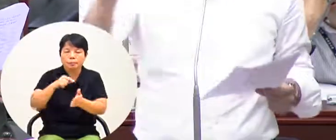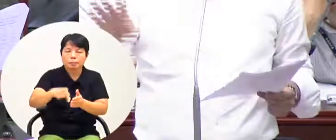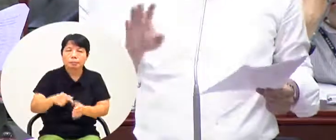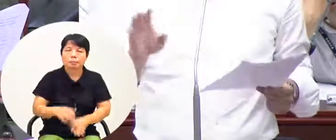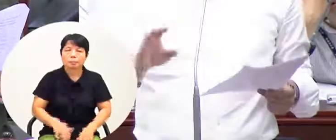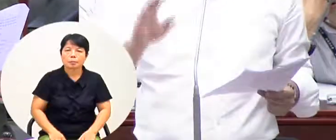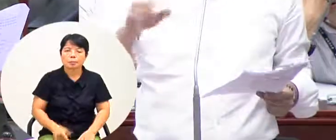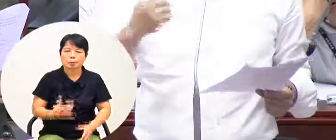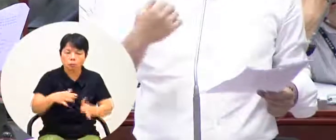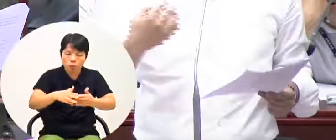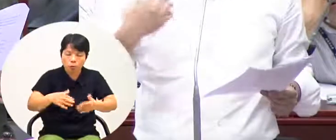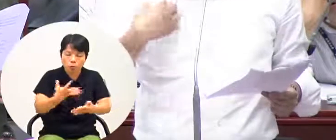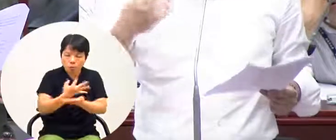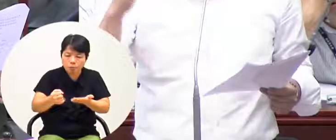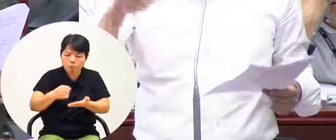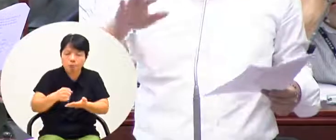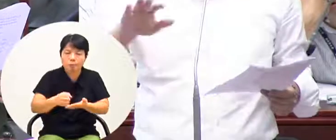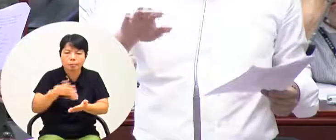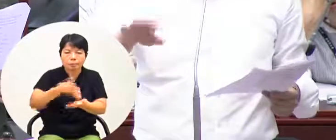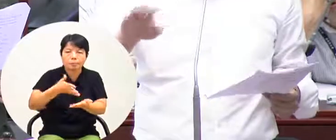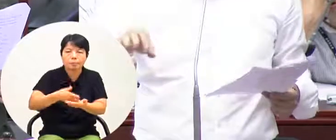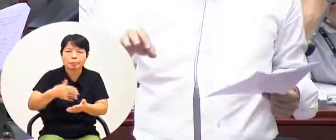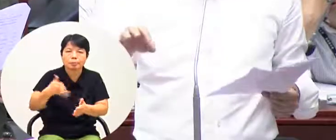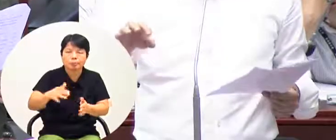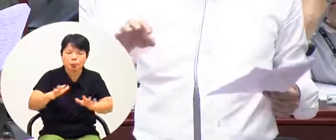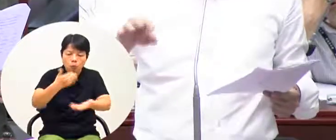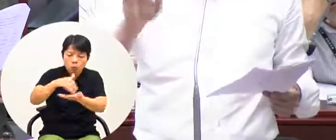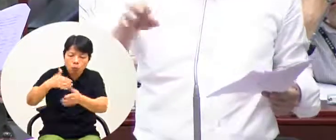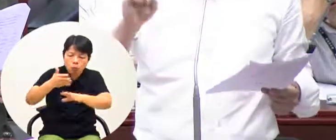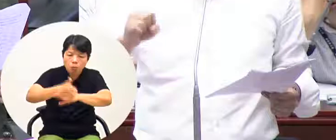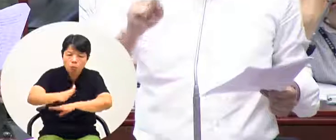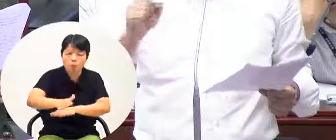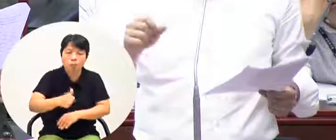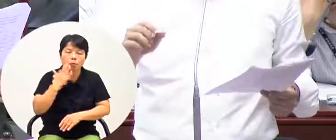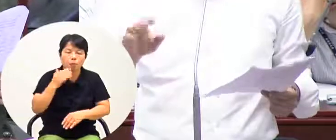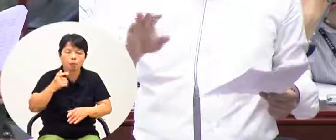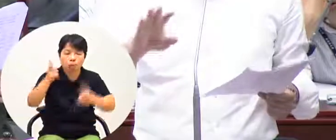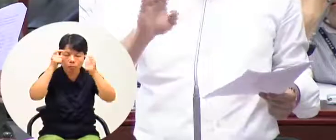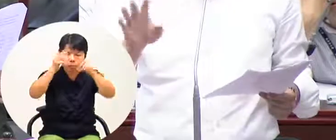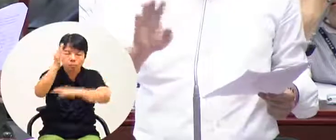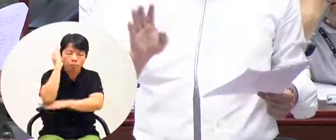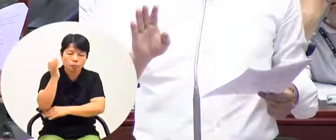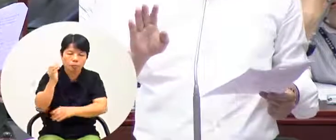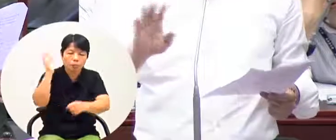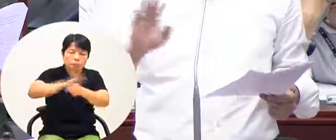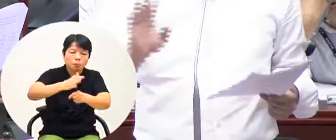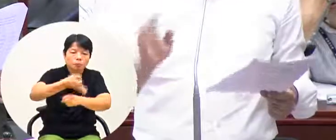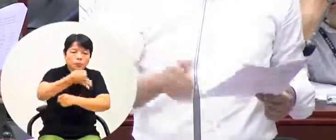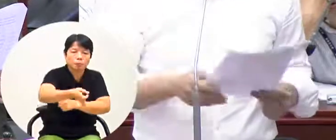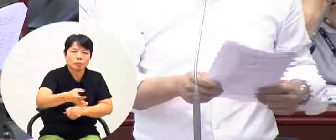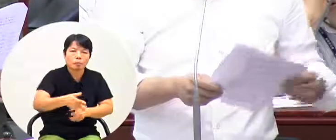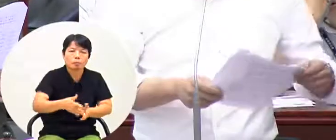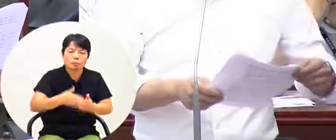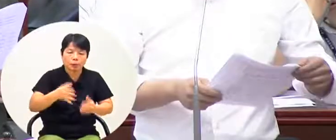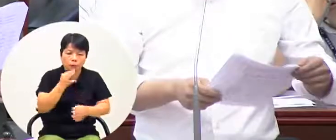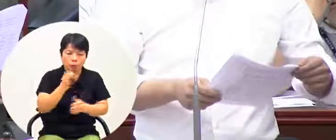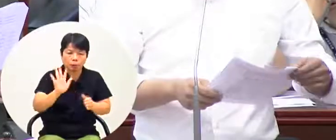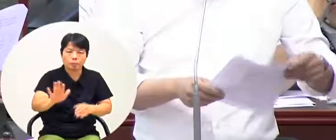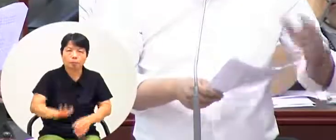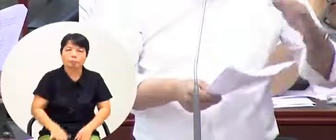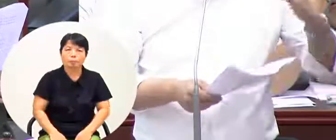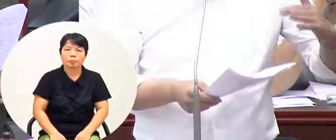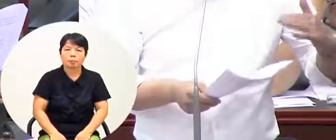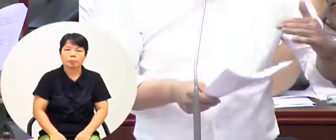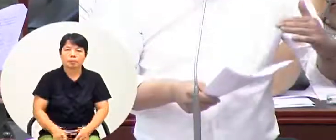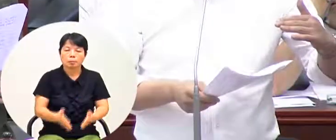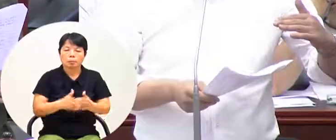们算了一下，因为有些人是即使你政府给他租金补贴，或者是即使他有钱，他可能没有人要租他房子，他